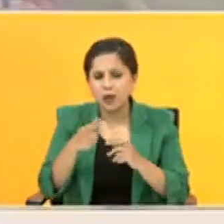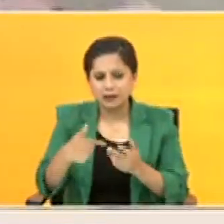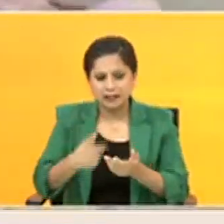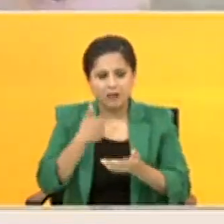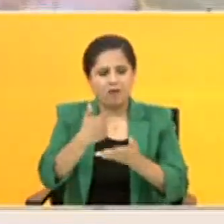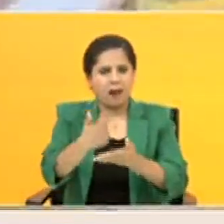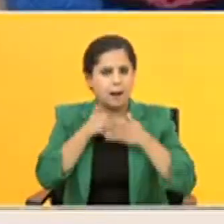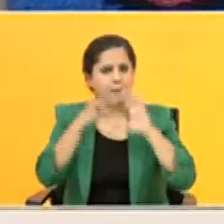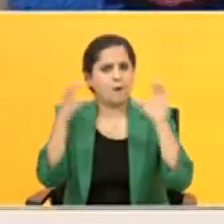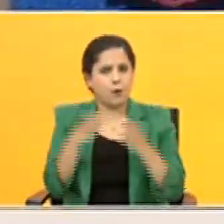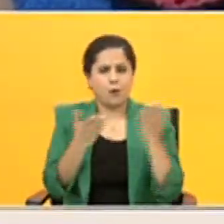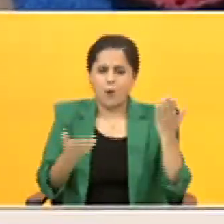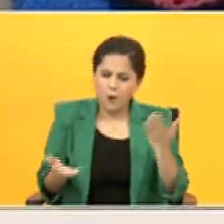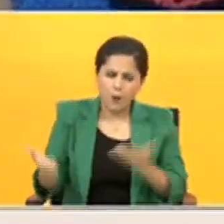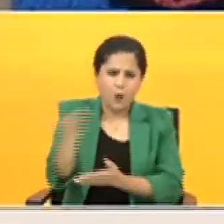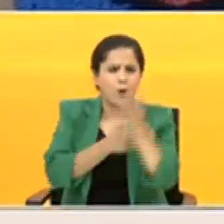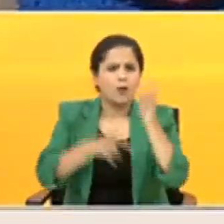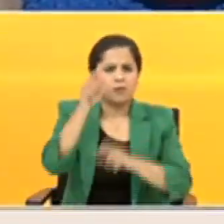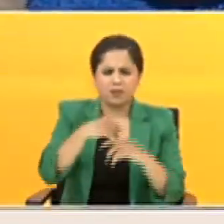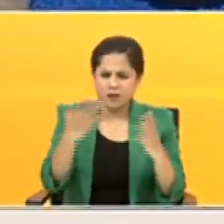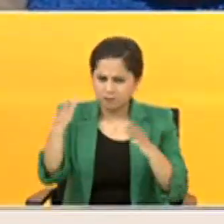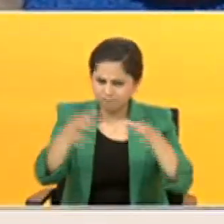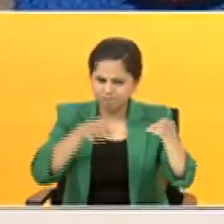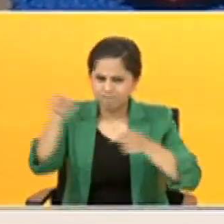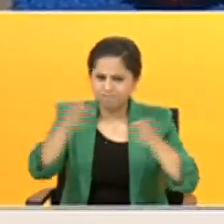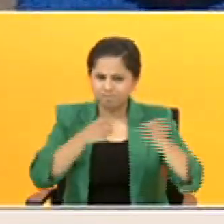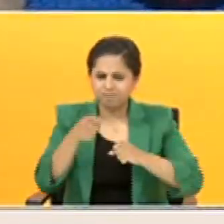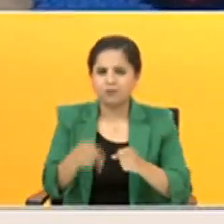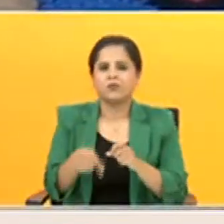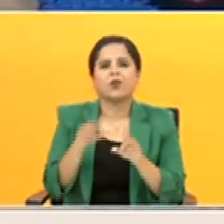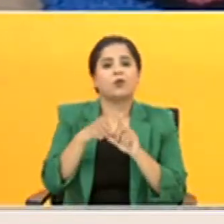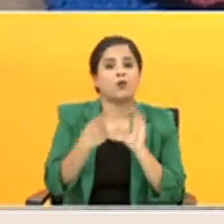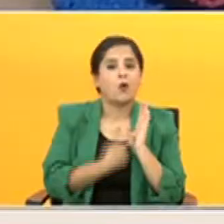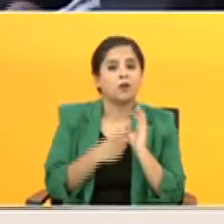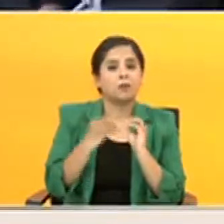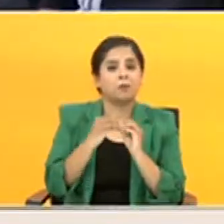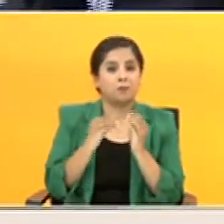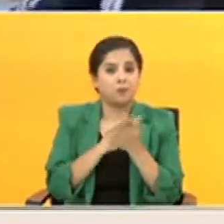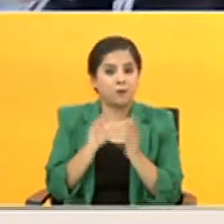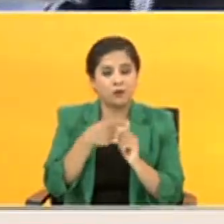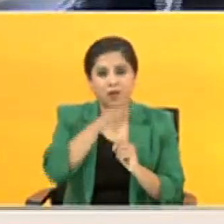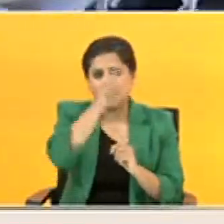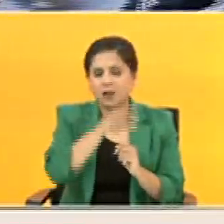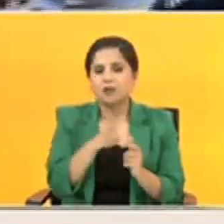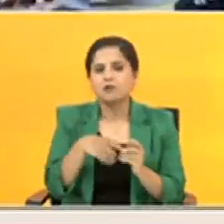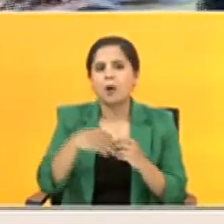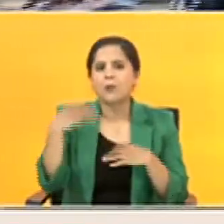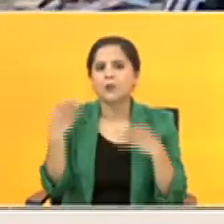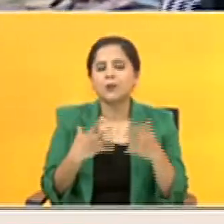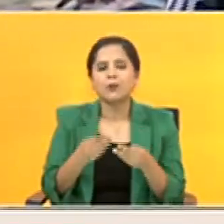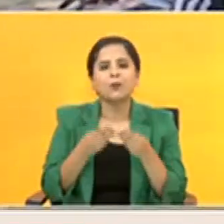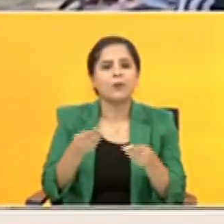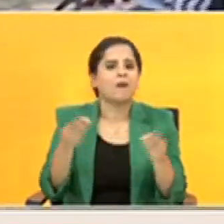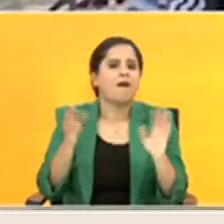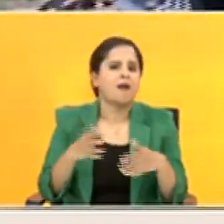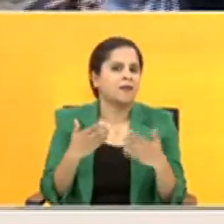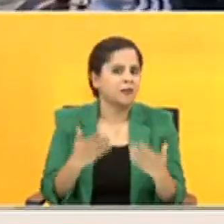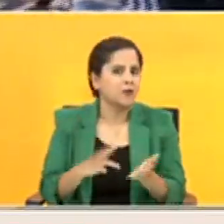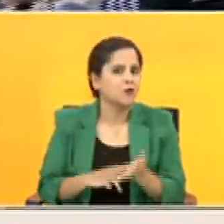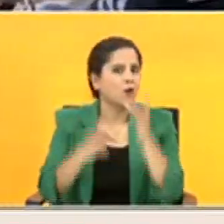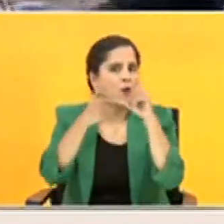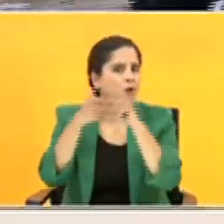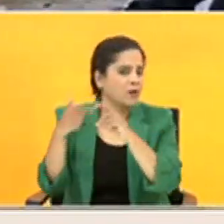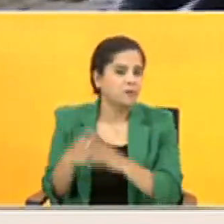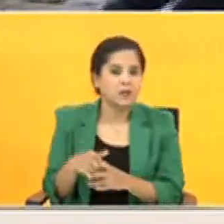ग्रुप्स, इन सबको जोड़कर डॉक्टर भूटिया ने रोजगार के नए रास्ते बनाए हैं।